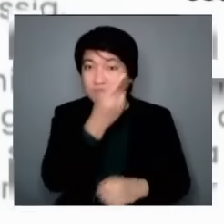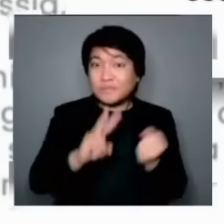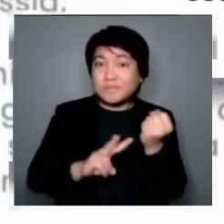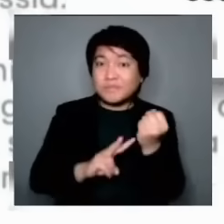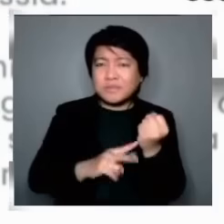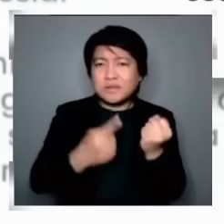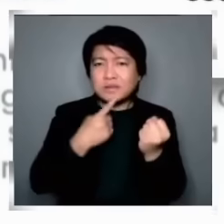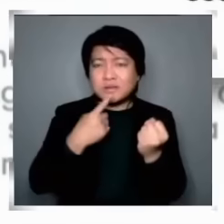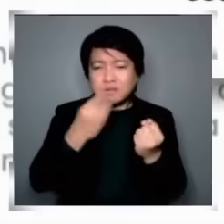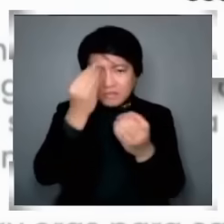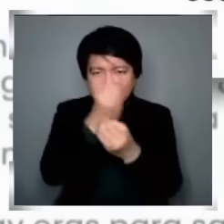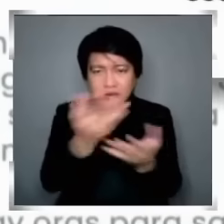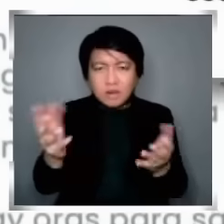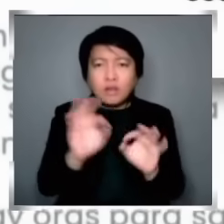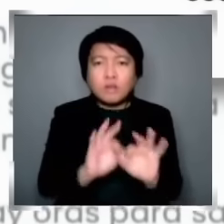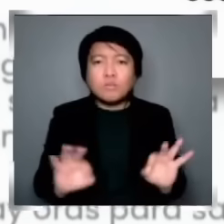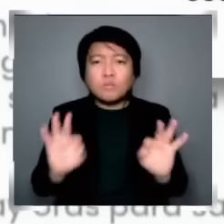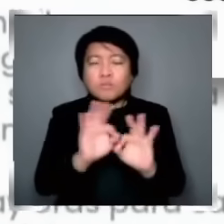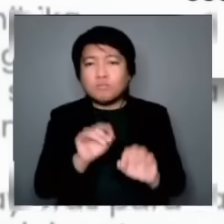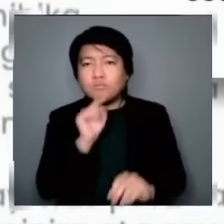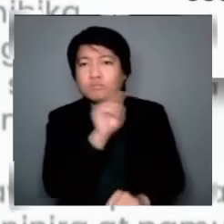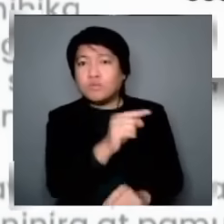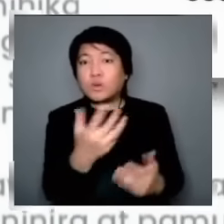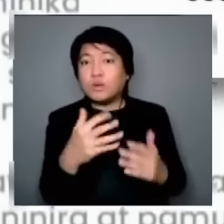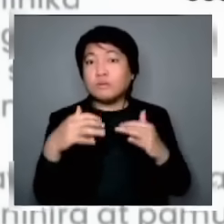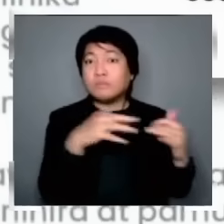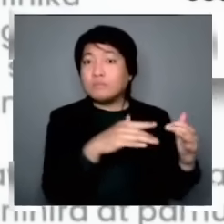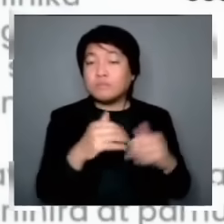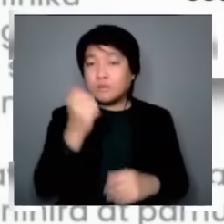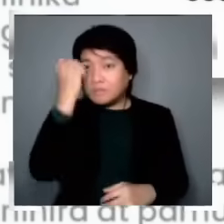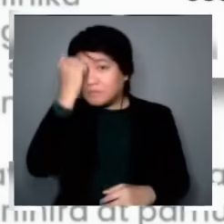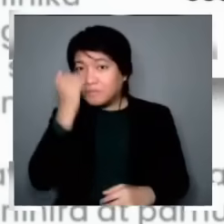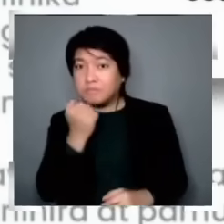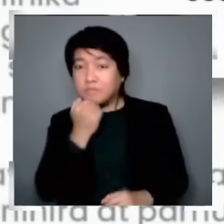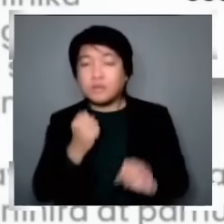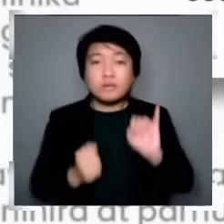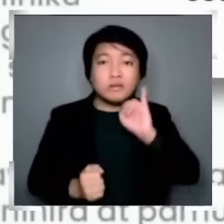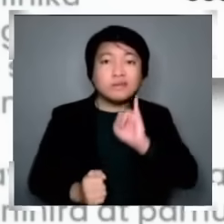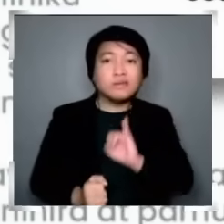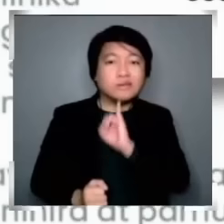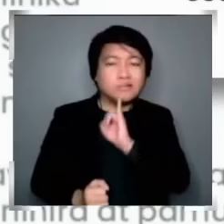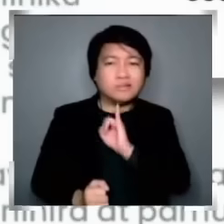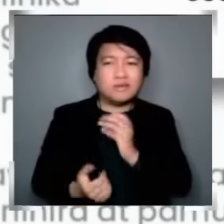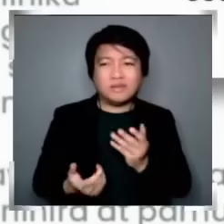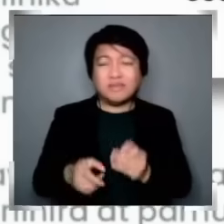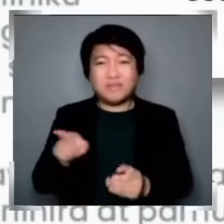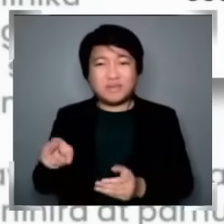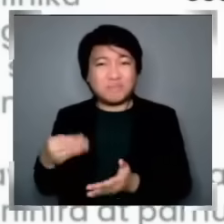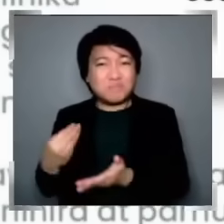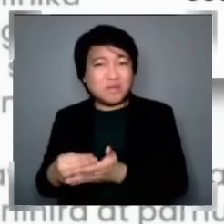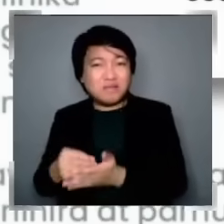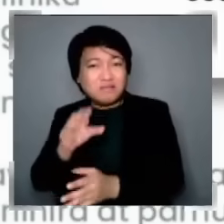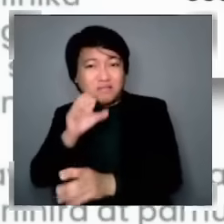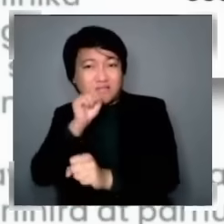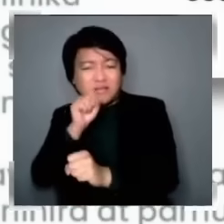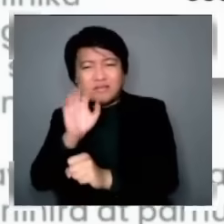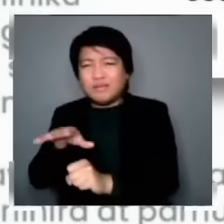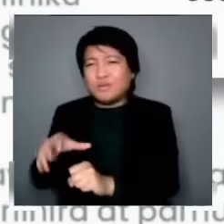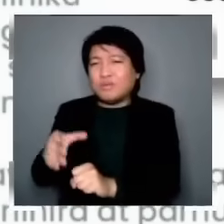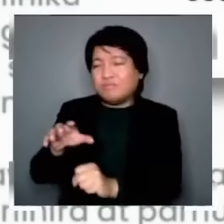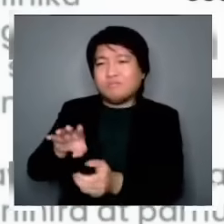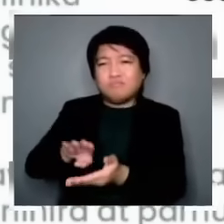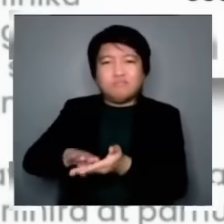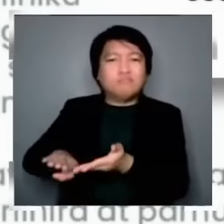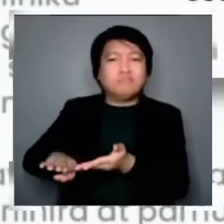Hamas at ng Ukraine at Russia kumpara sa hamon ng pamumulitika. Dapat daw tutukan ng publiko ang paghahanda